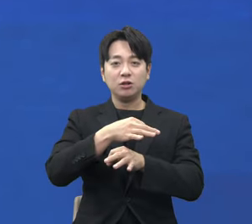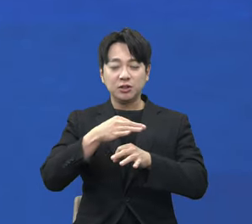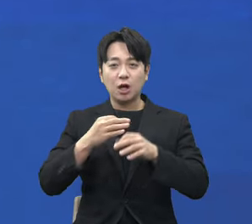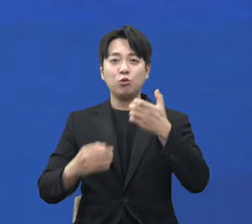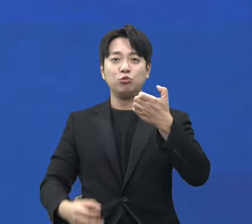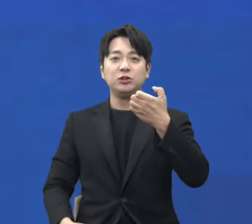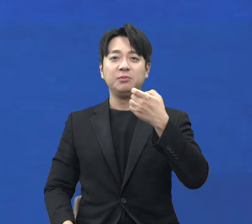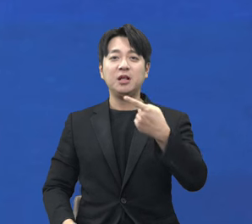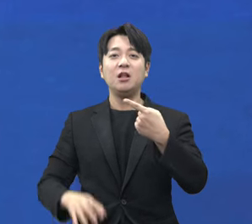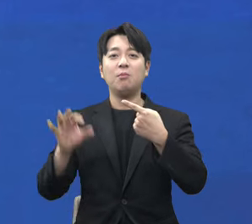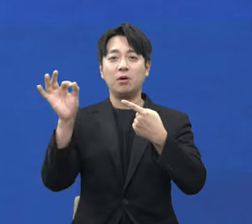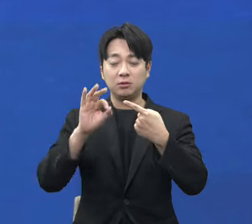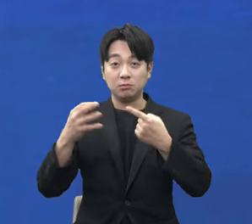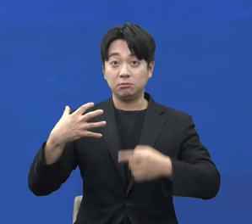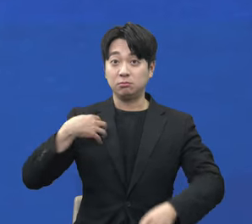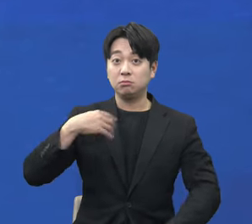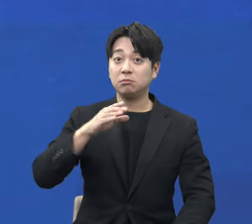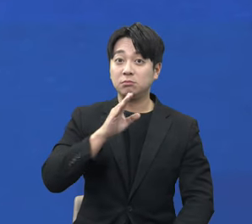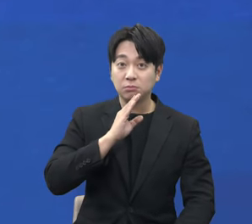95.1%, 종사자